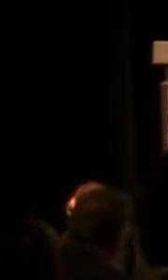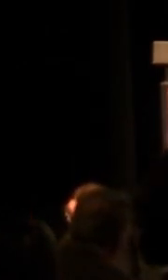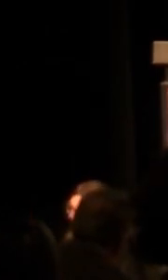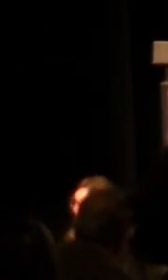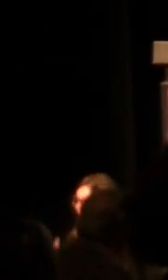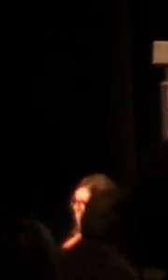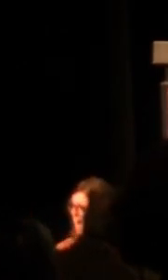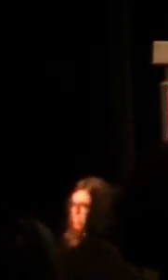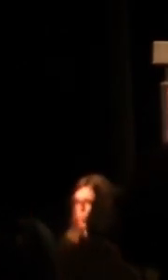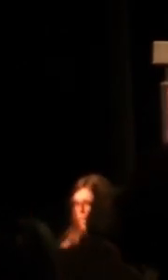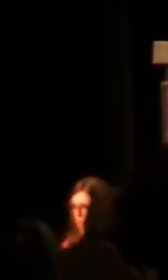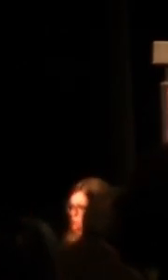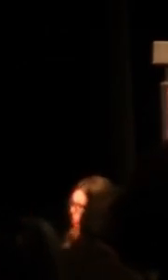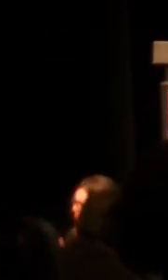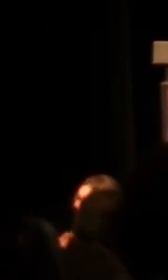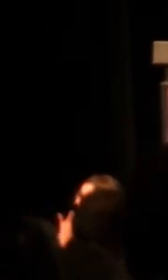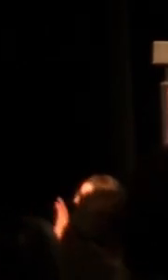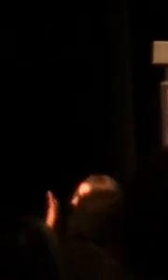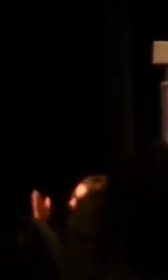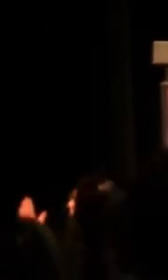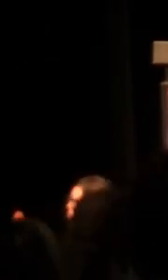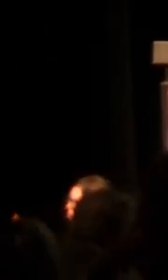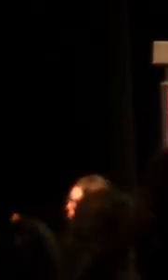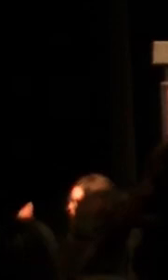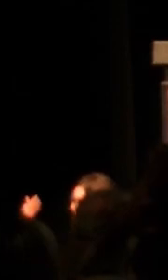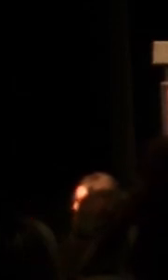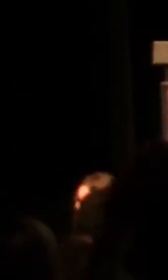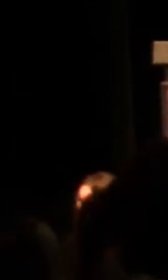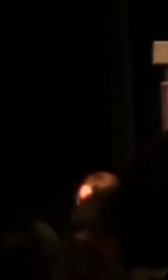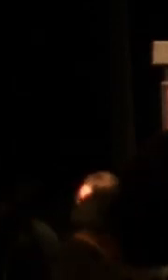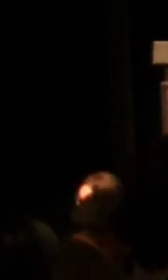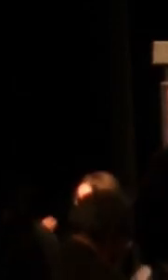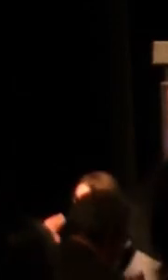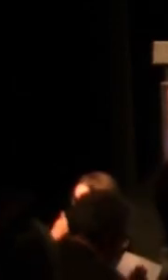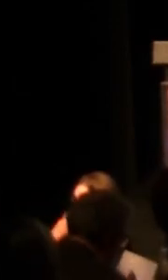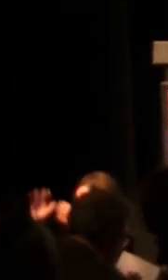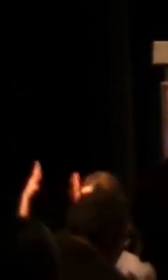ganes i sobretot amb actitud, tot és possible. Molt bé.